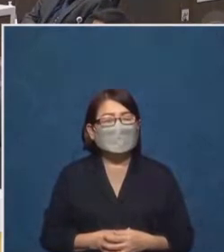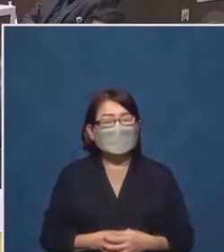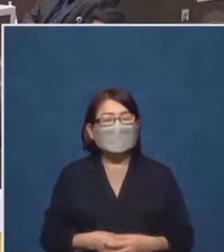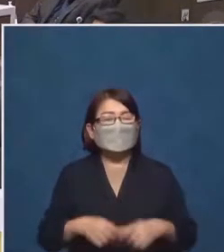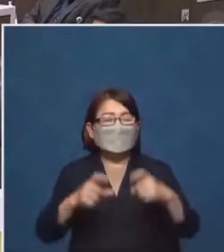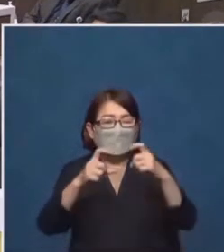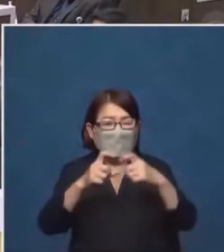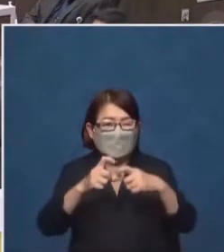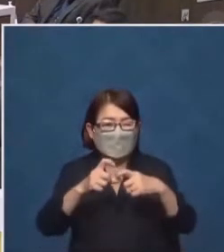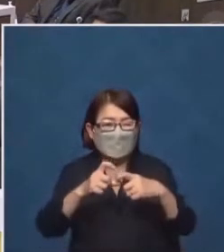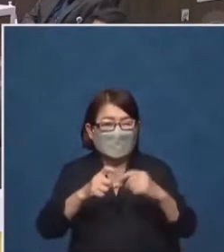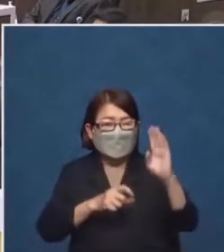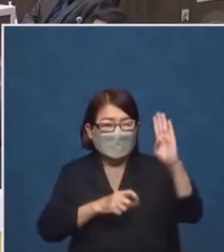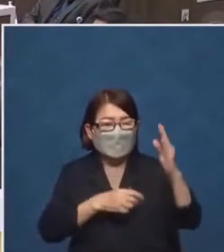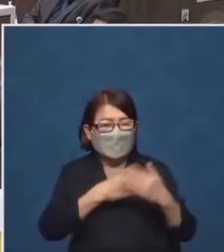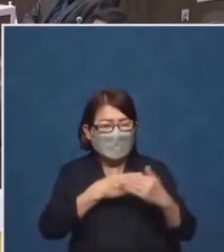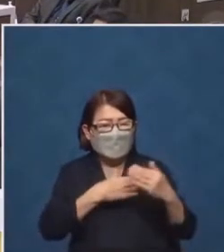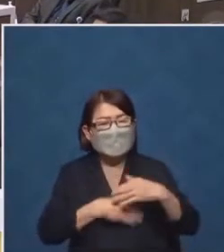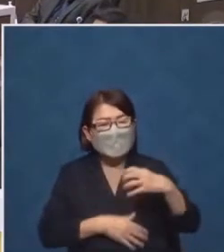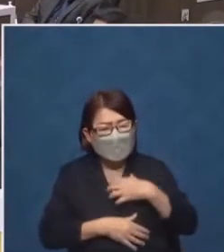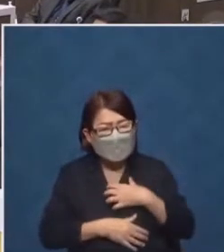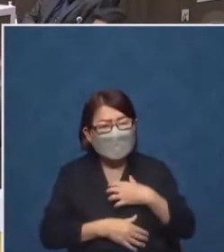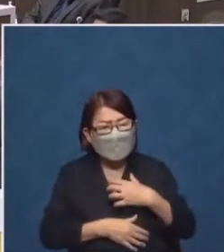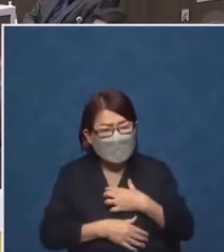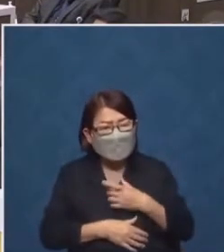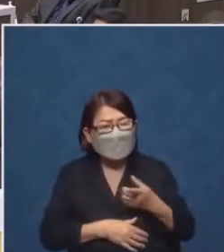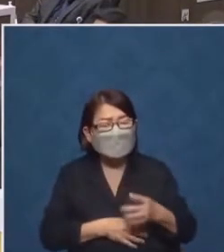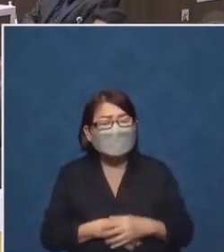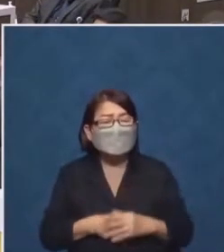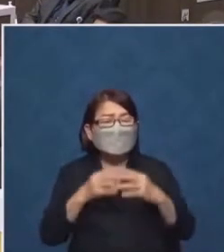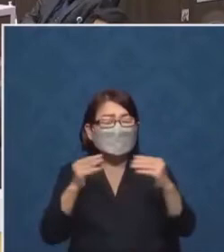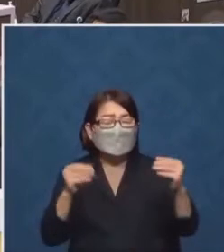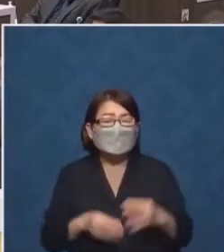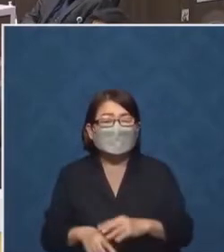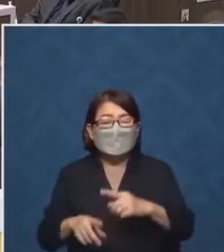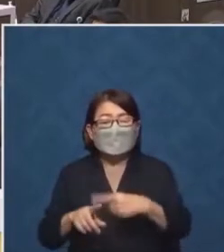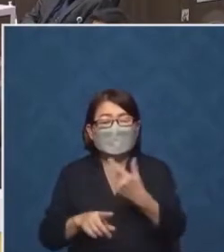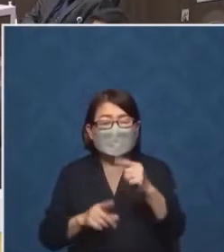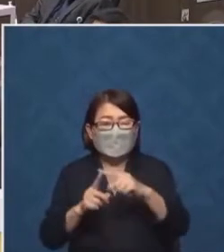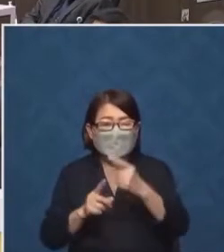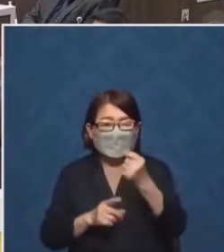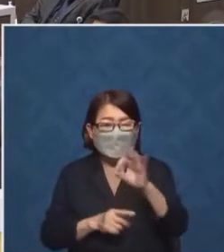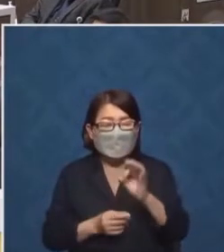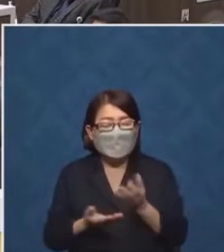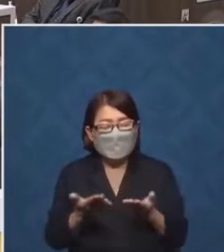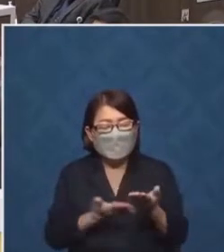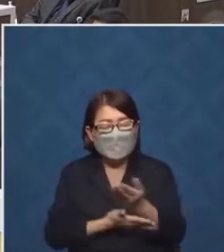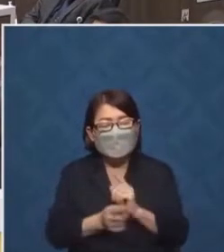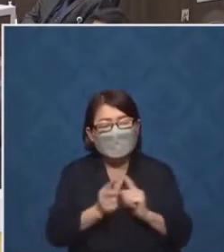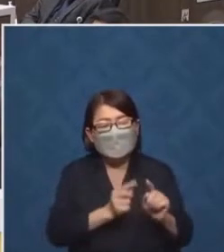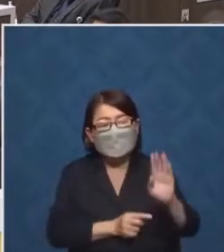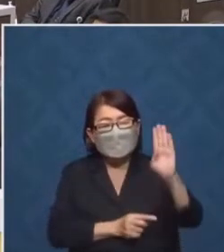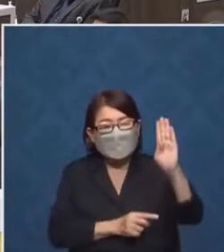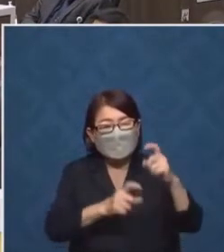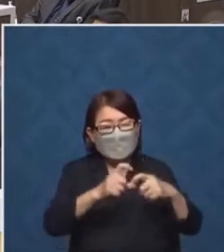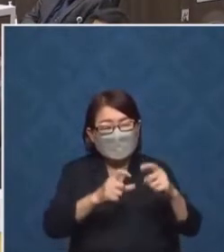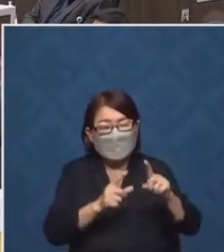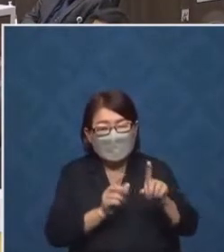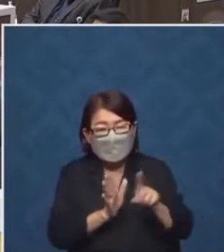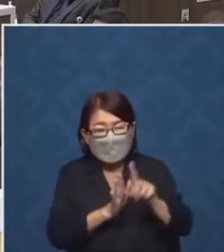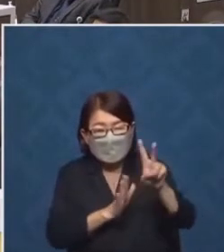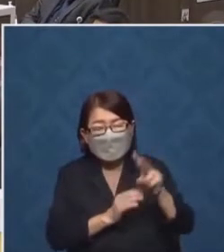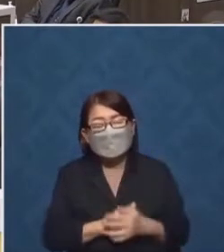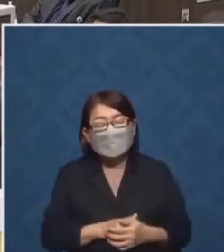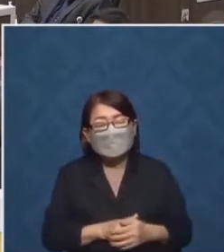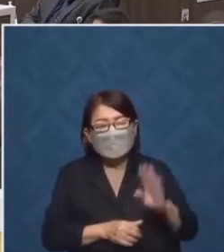Fizzer ต้องมาตามวคุจะเอาไหมแค่นี้ยไมพอครับ19 ผู้สติกายนต์หาลือกับ Pfizer ครั้งที่ 2ซึ่งบริ